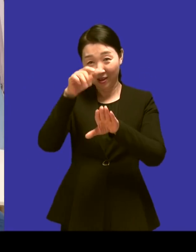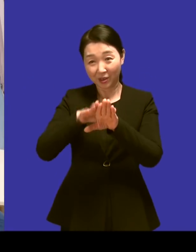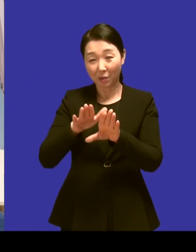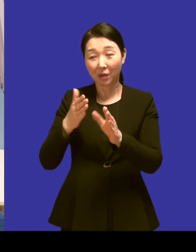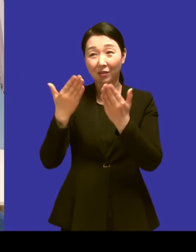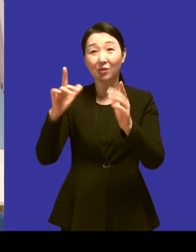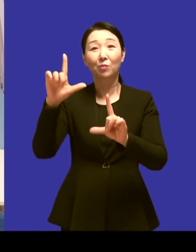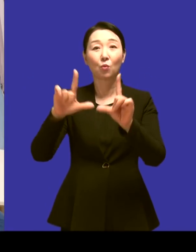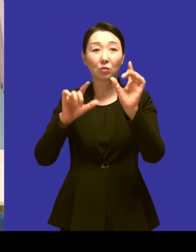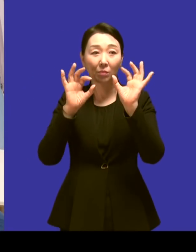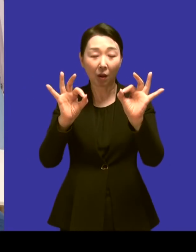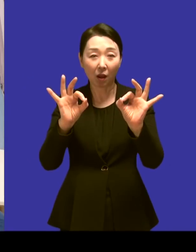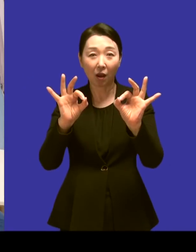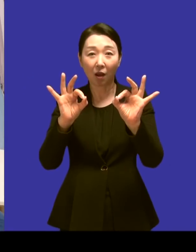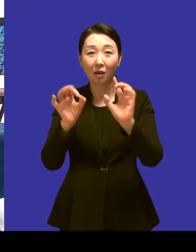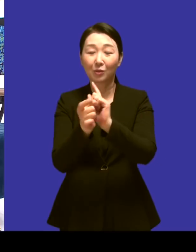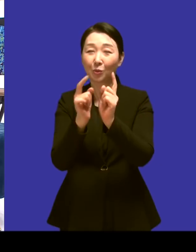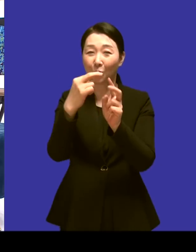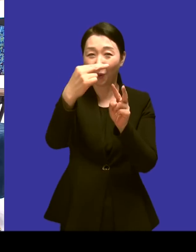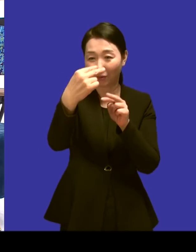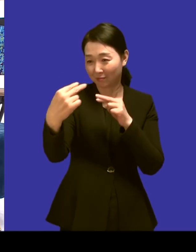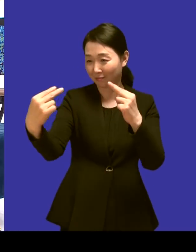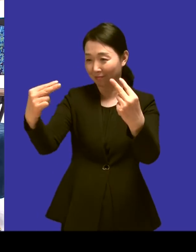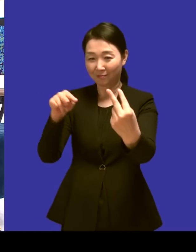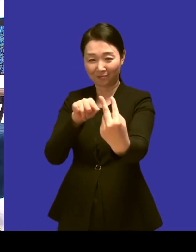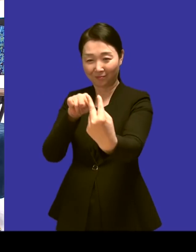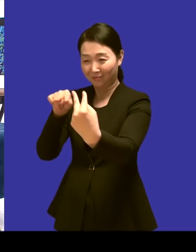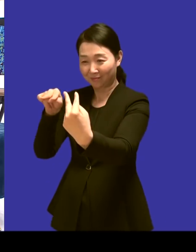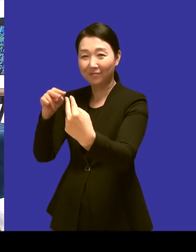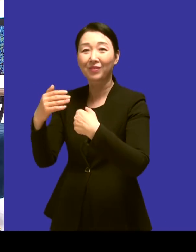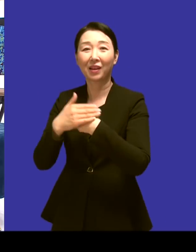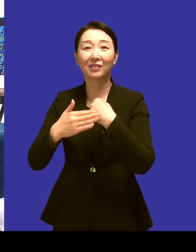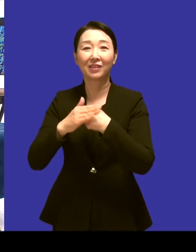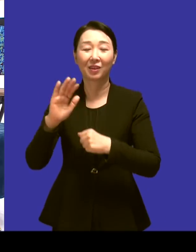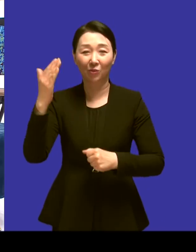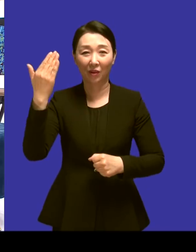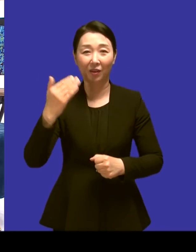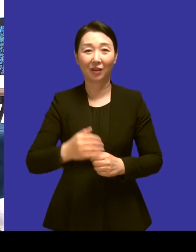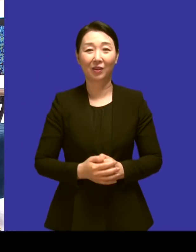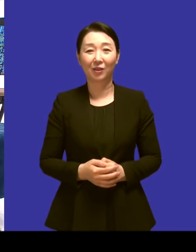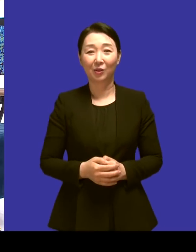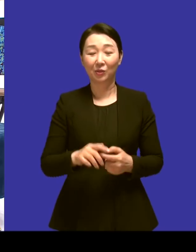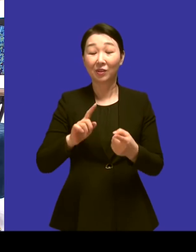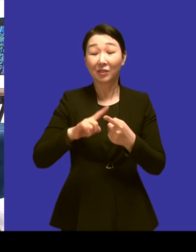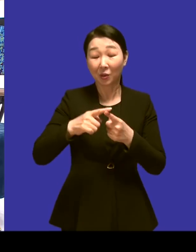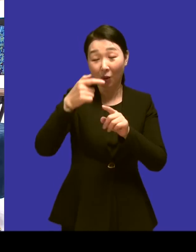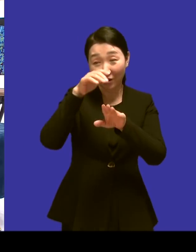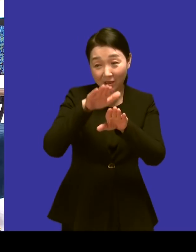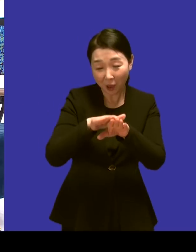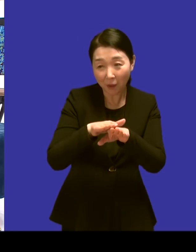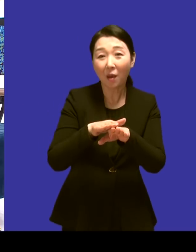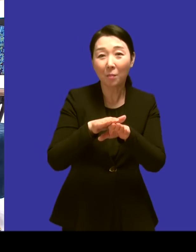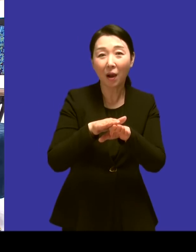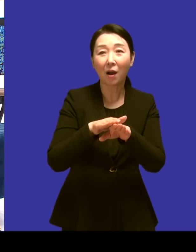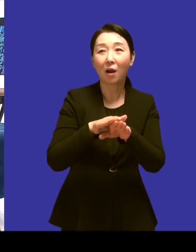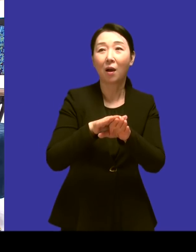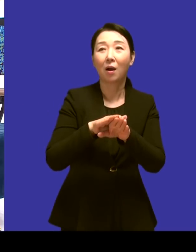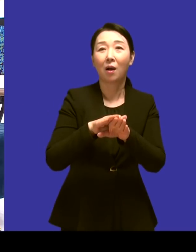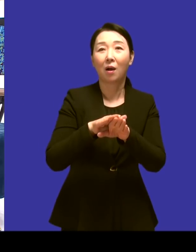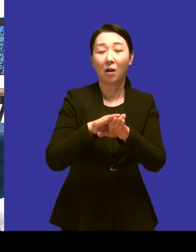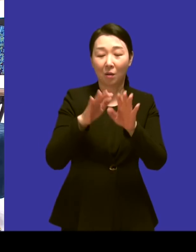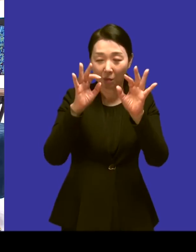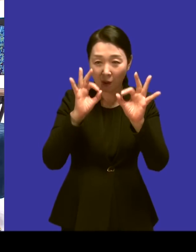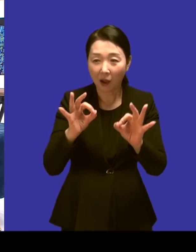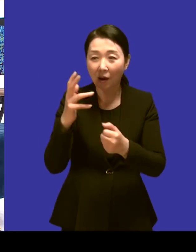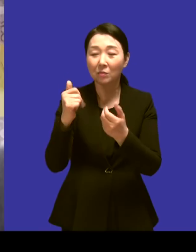자체가 너무 서로에게 은혜가 되고 그리고 그렇게 예배하는 사람들의 예배가 계속해서 주변으로 흘러가면서 그 공간을 채우고